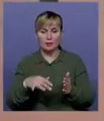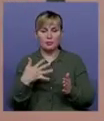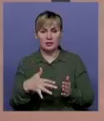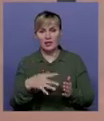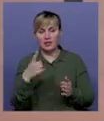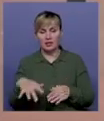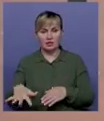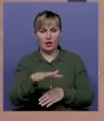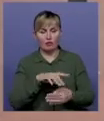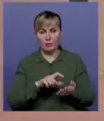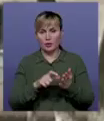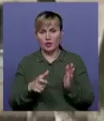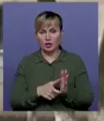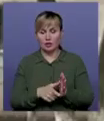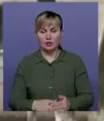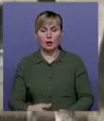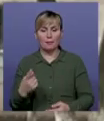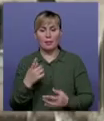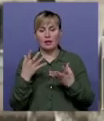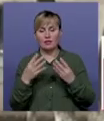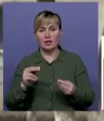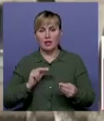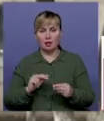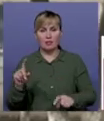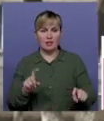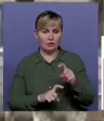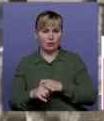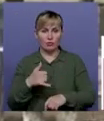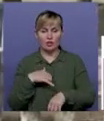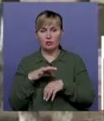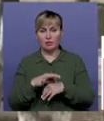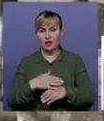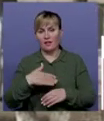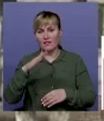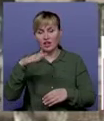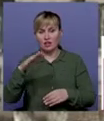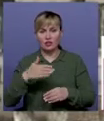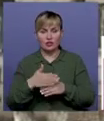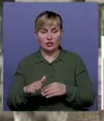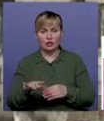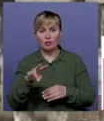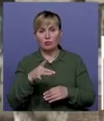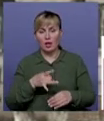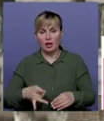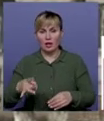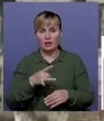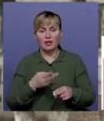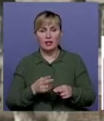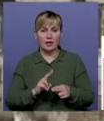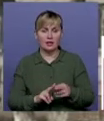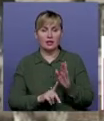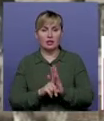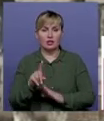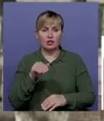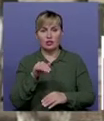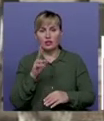51 дворовую площадку. Первый день работы дезинфекции у нас проводится в верхней части города, Наурызбайского района. То есть начинаем